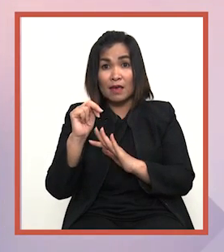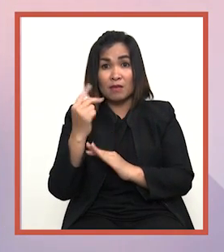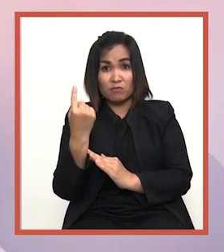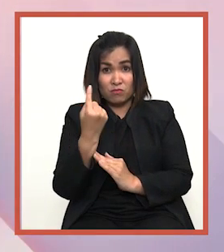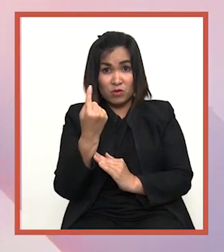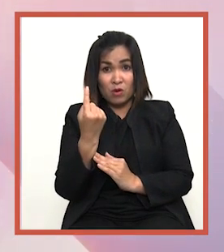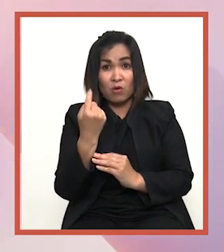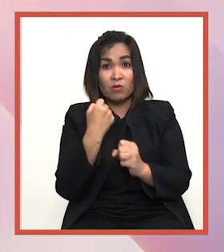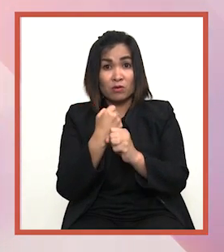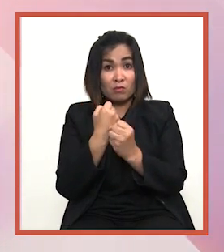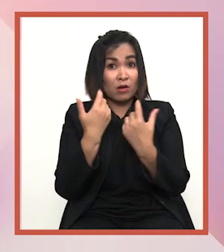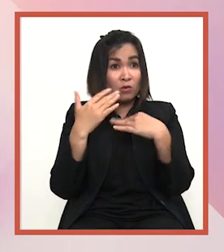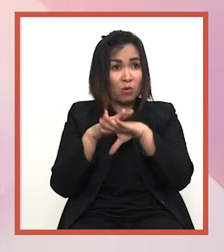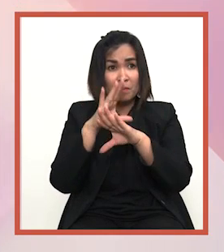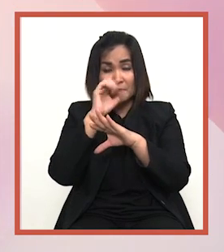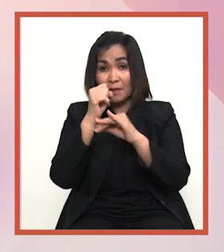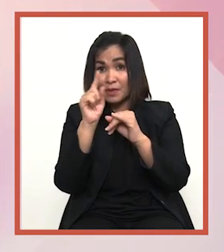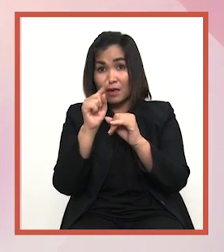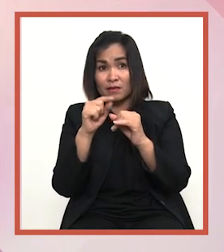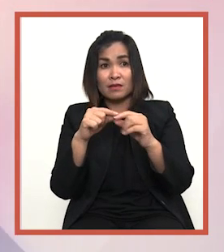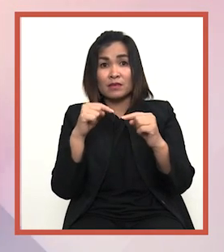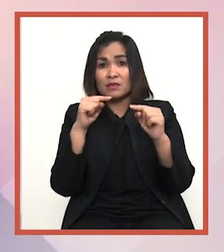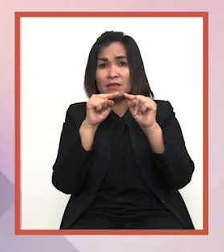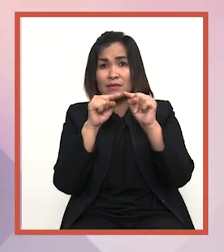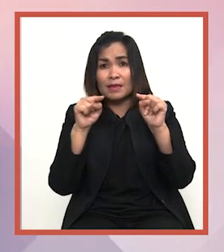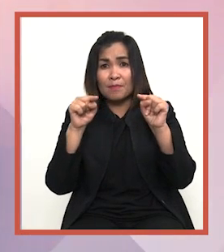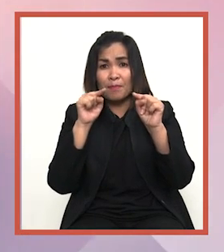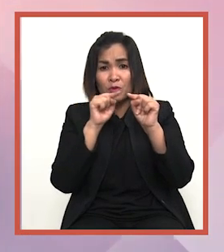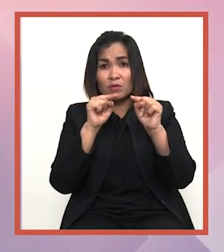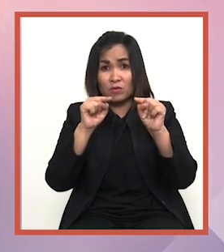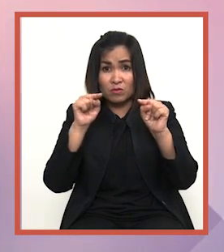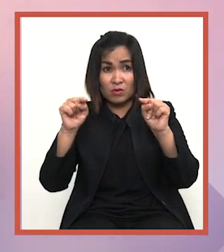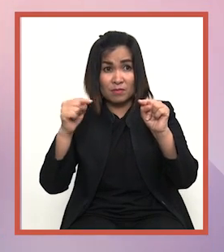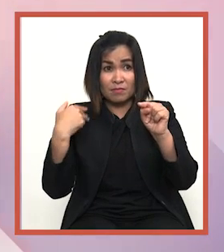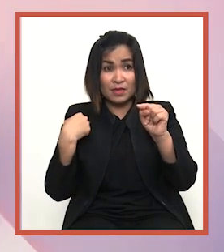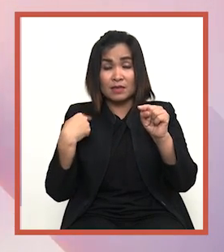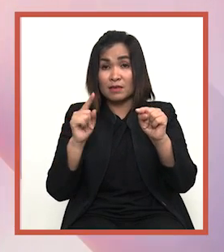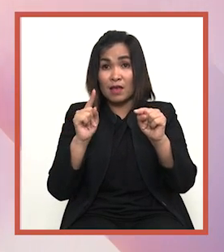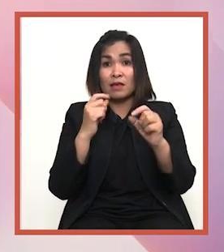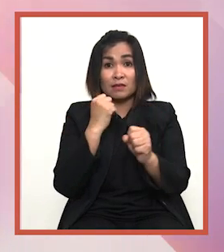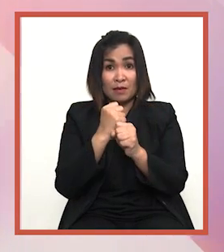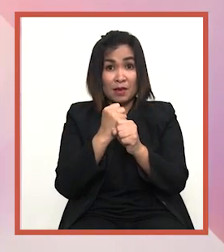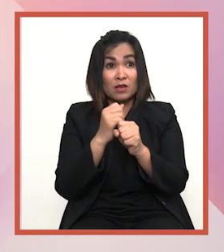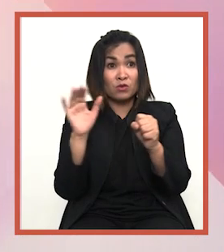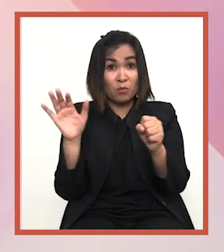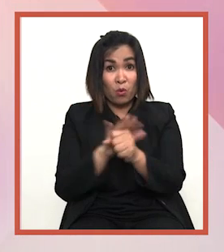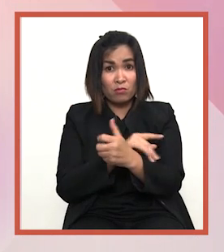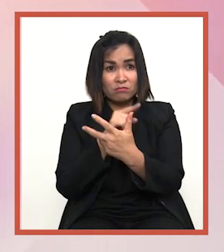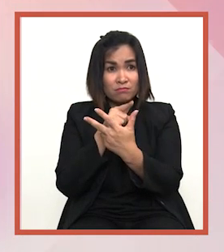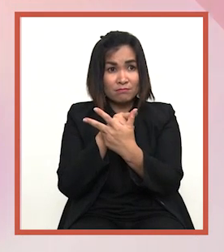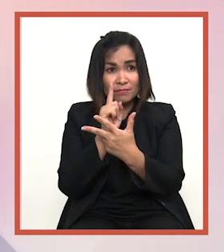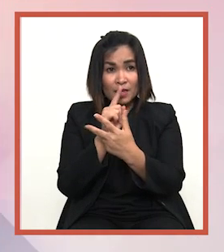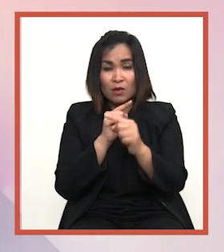ครับสังเกตจากเส้นนะครับจะเป็นเส้นปะนะครับลักษณะของเส้นงานสมบูรณ์นะครับจะเป็นเส้นปะนะ